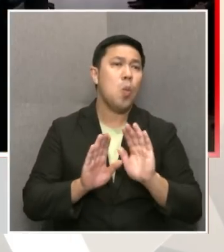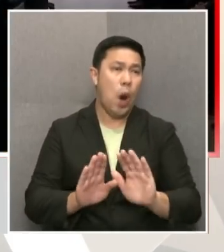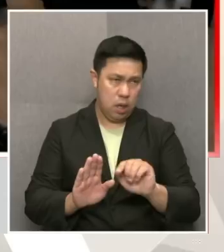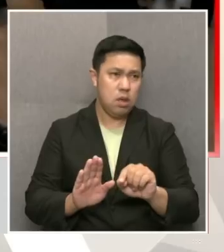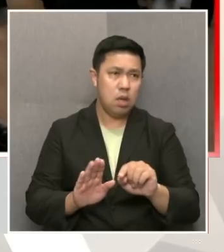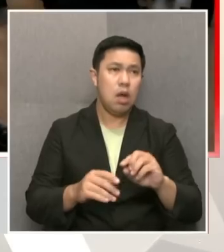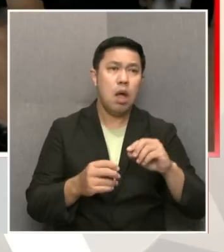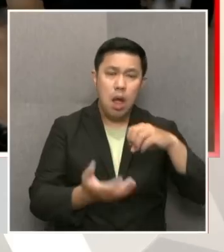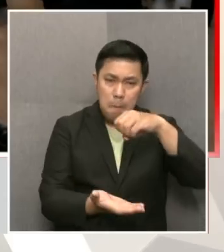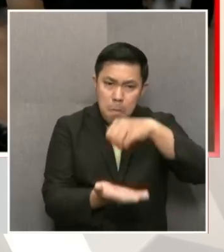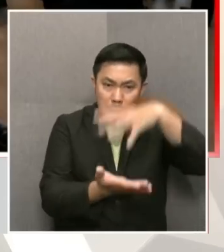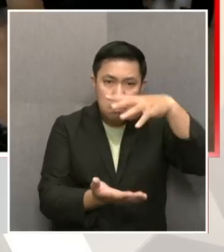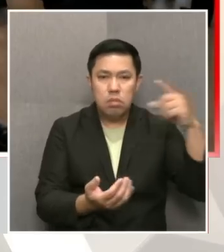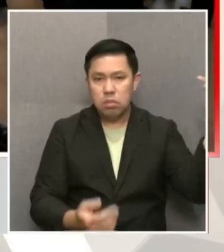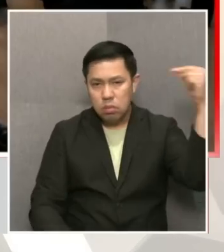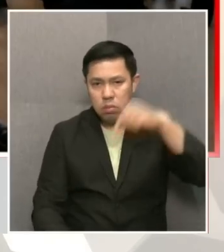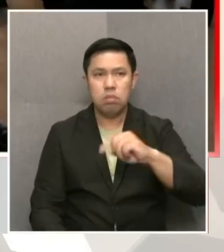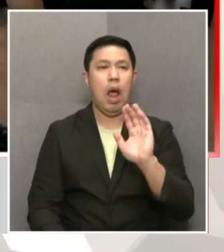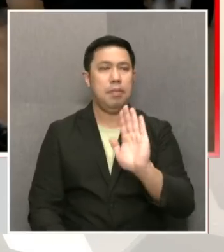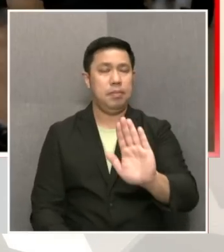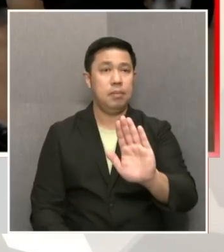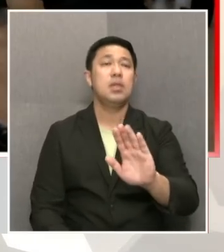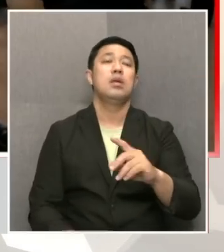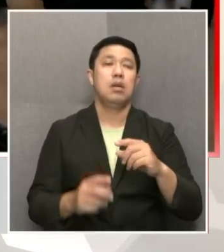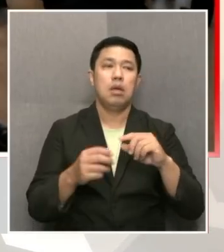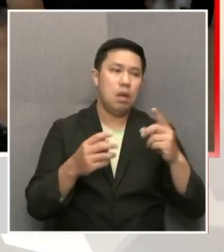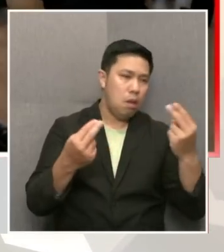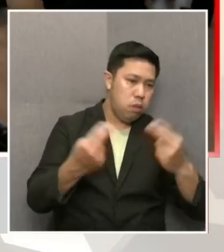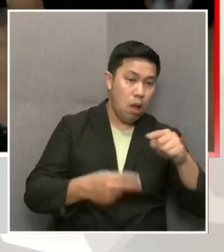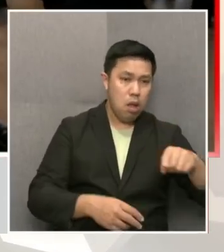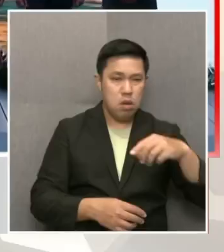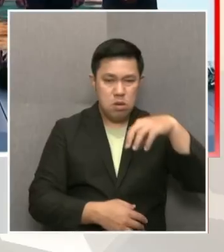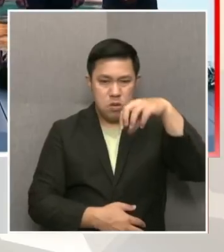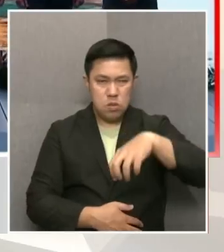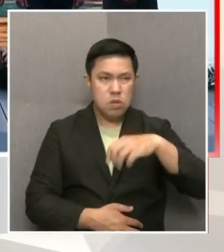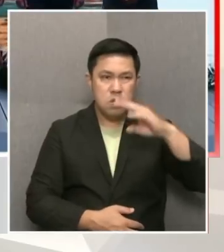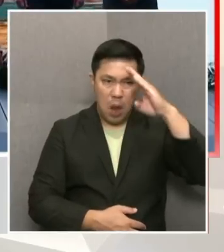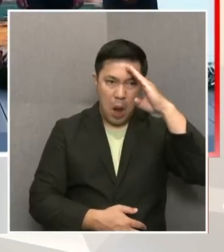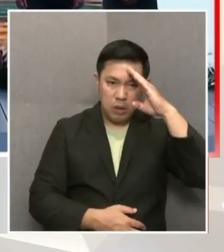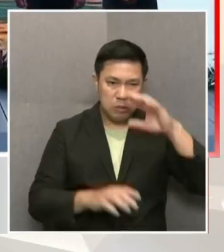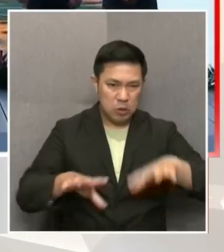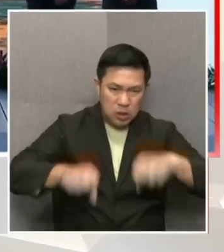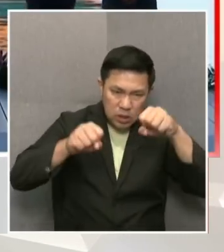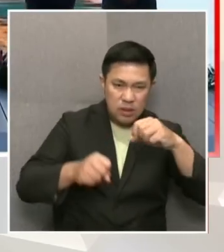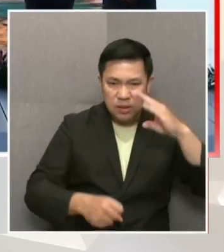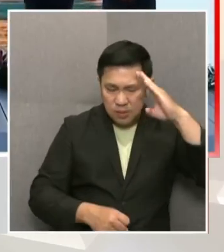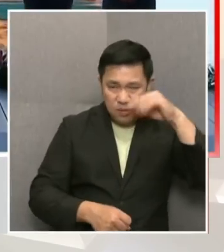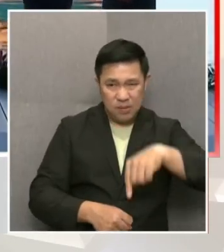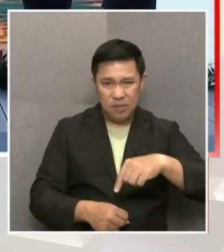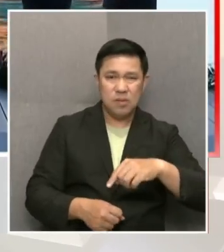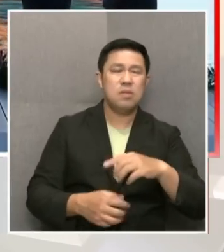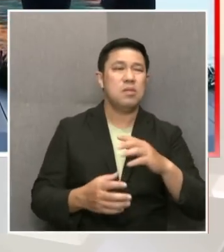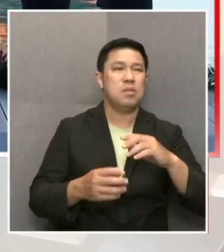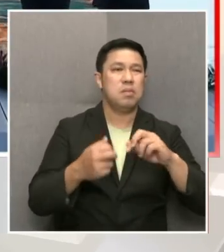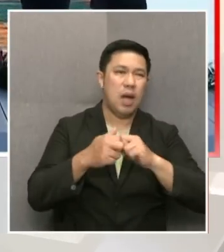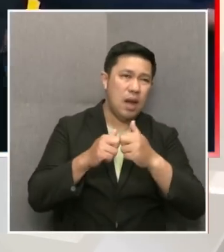นิวเคลียร์เข้ามาในภูมิภาคของเราการไม่สร้างสงครามตัวแทนไม่ตั้งฐานทัพถาวรแล้วก็พยายามที่จะป้องกันไม่ให้เกิดสงคราม